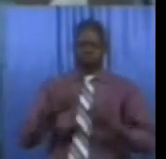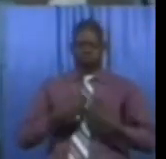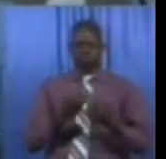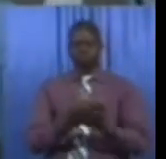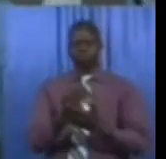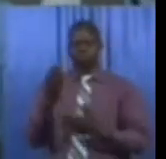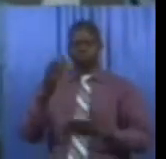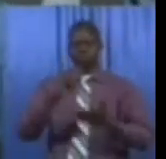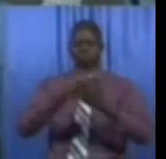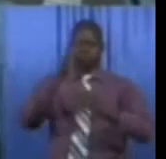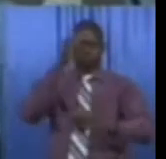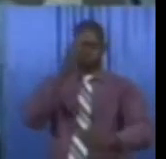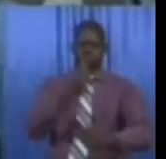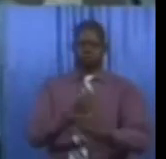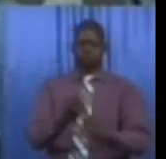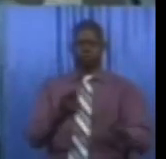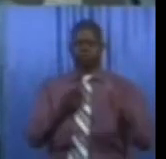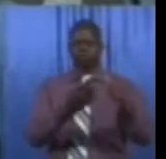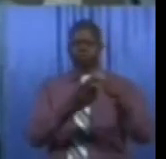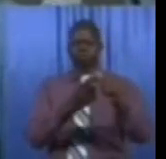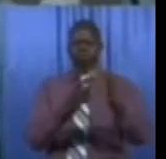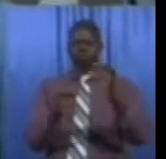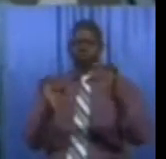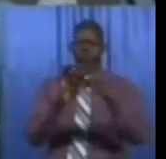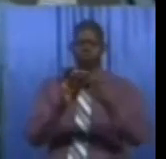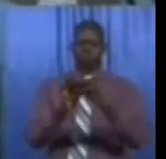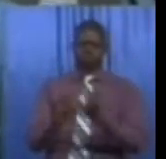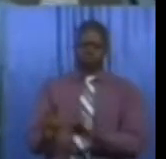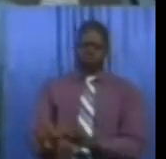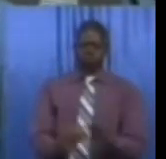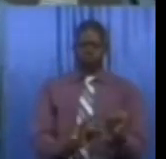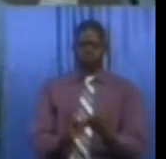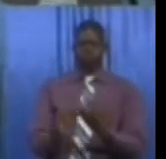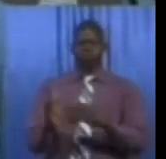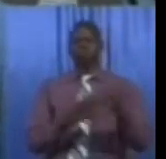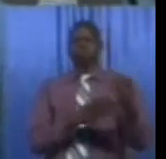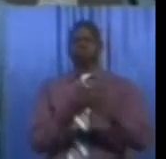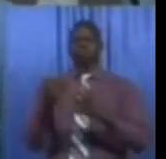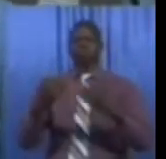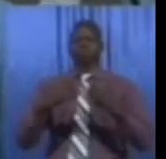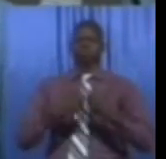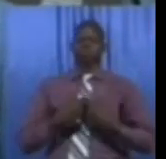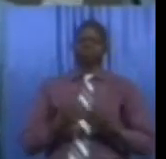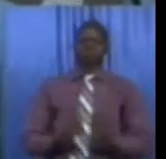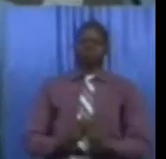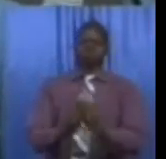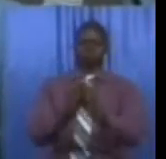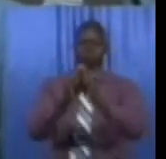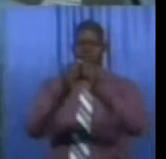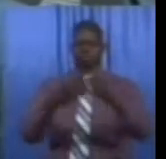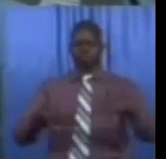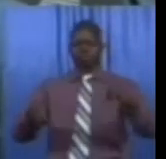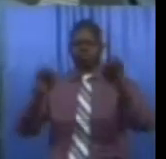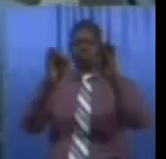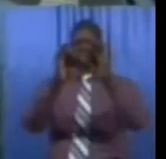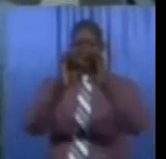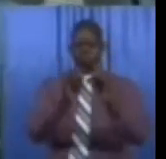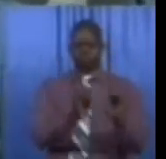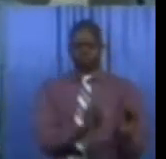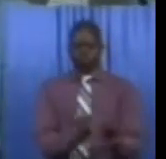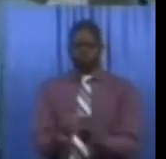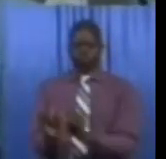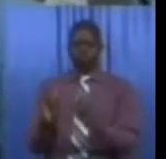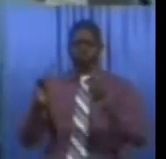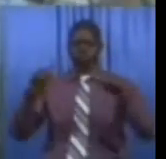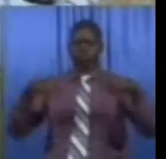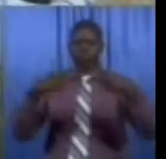cette activité, c'est un premier donc, contact que nous établissons afin d'avoir donc cet accompagnement nécessaire pour l'organisation réussie